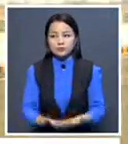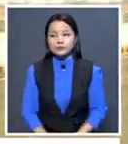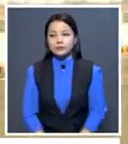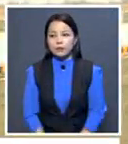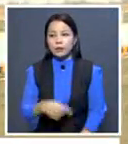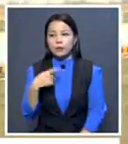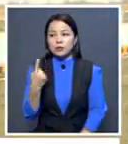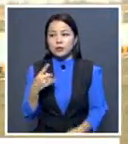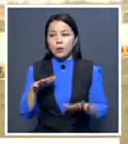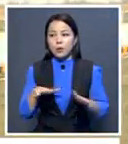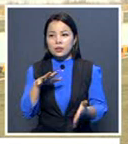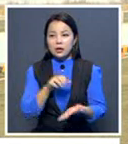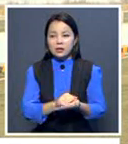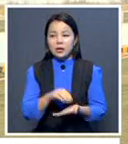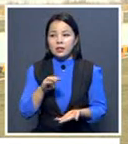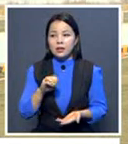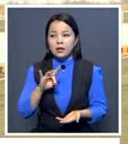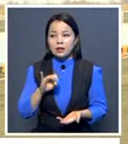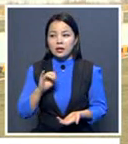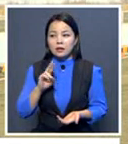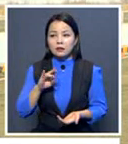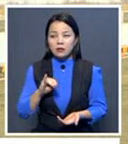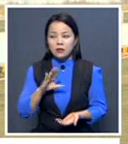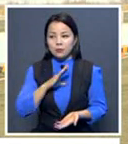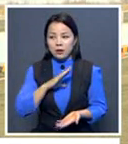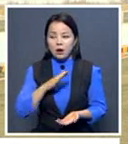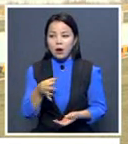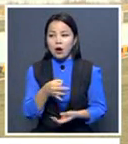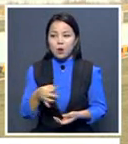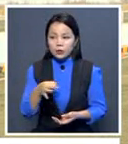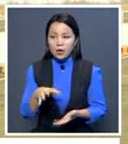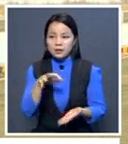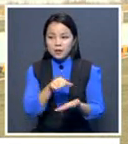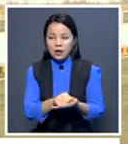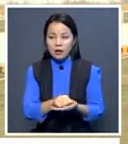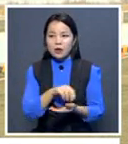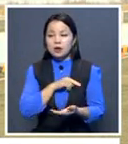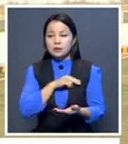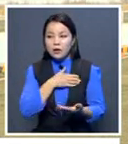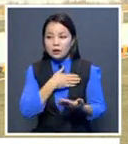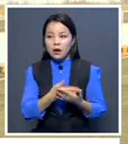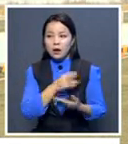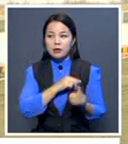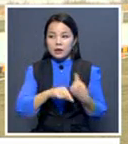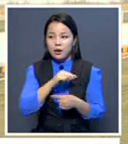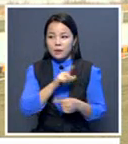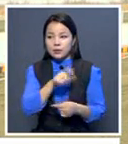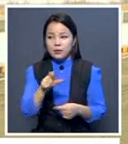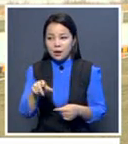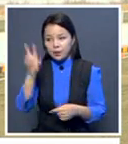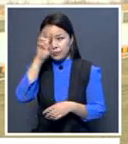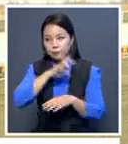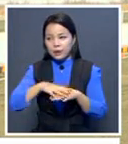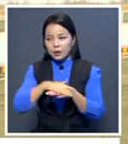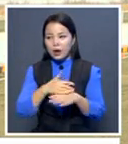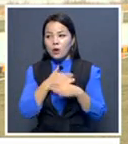Бірінші орынға біздің Теректі аудан еніп отыр. Ол да біздің жаңағы кәсіпкерлердің белсенділігі. Мемлекеттің жасаған қолайлы